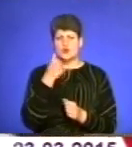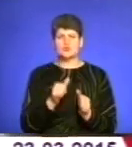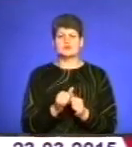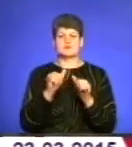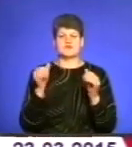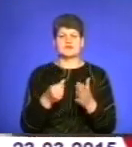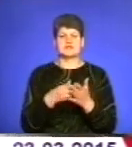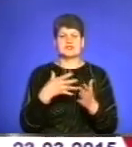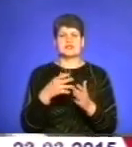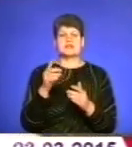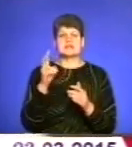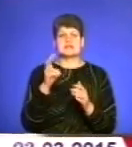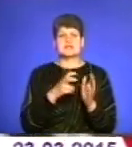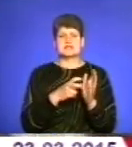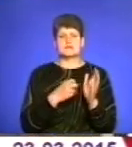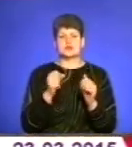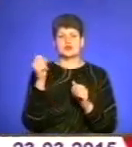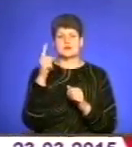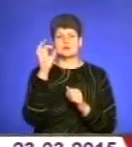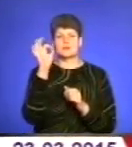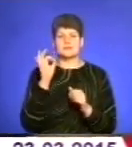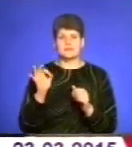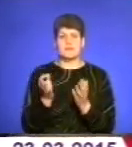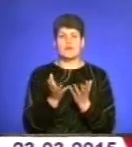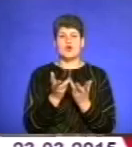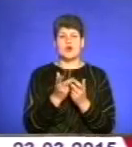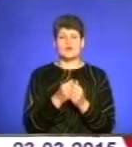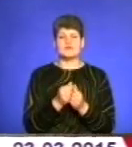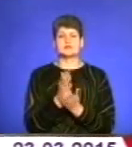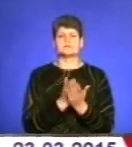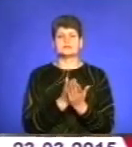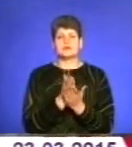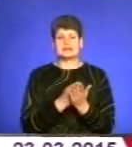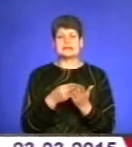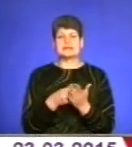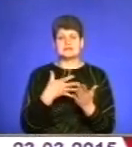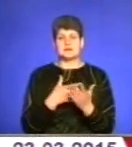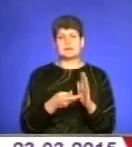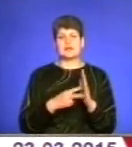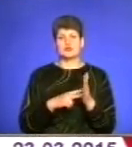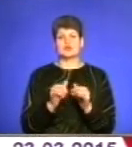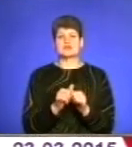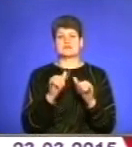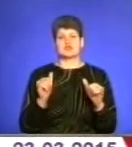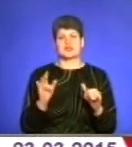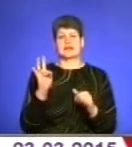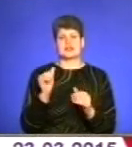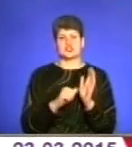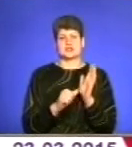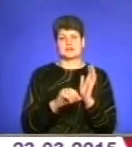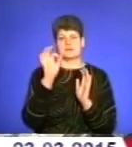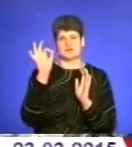на 711%. Порахувавши рентабельність послуг, тарифи планують збільшити на